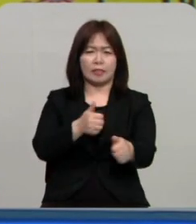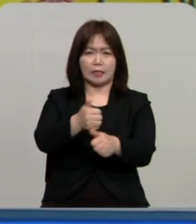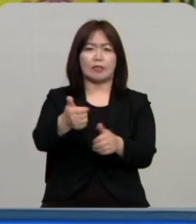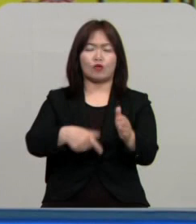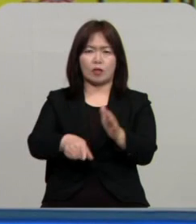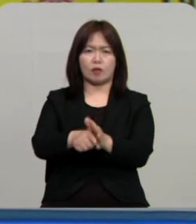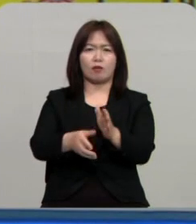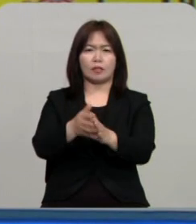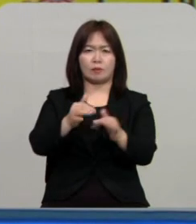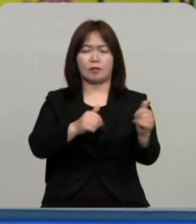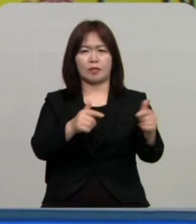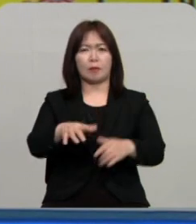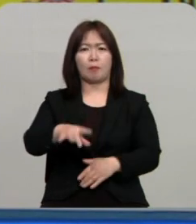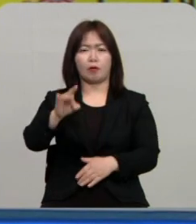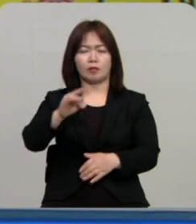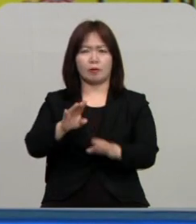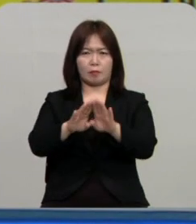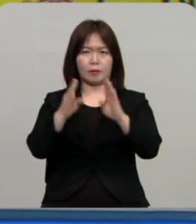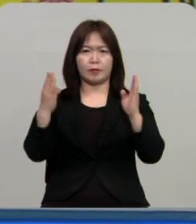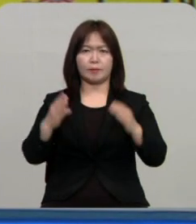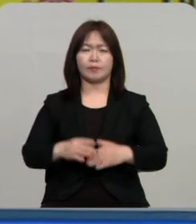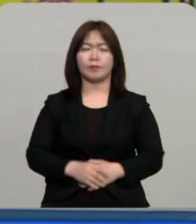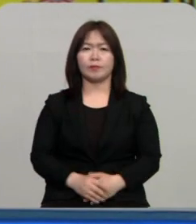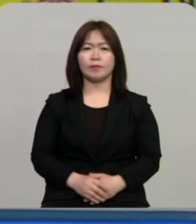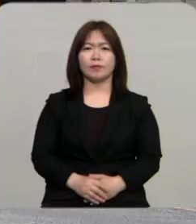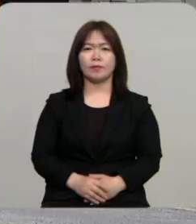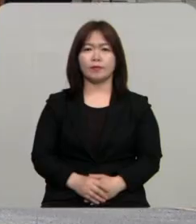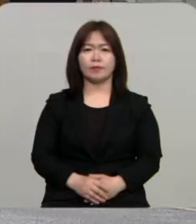손을 내밀었습니다. 안승길 기자입니다.